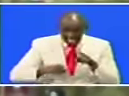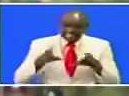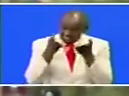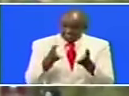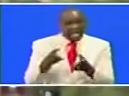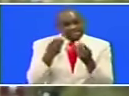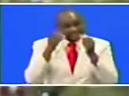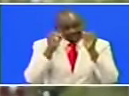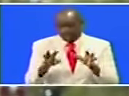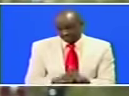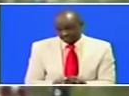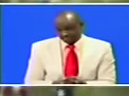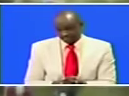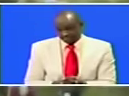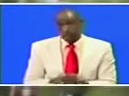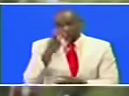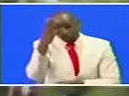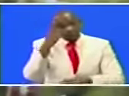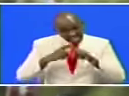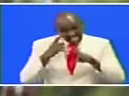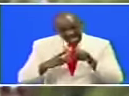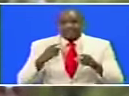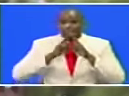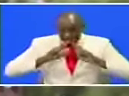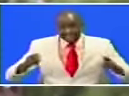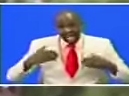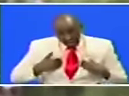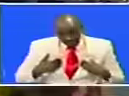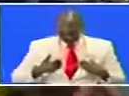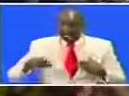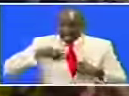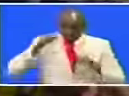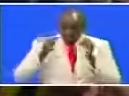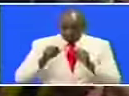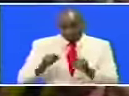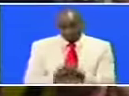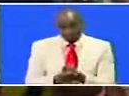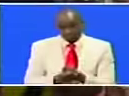mchezo. Miaka 4 ya utulivu imetuwezesha wenzetu